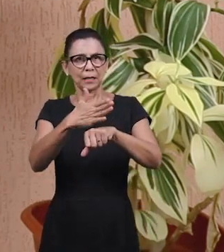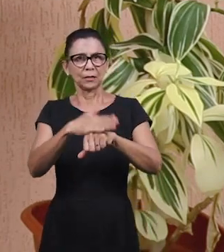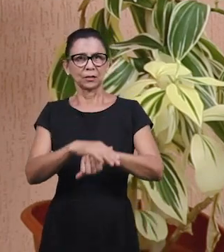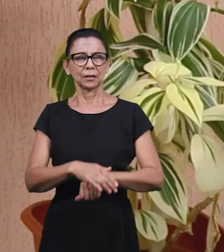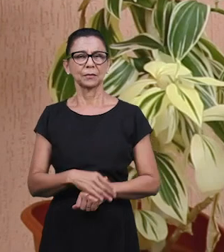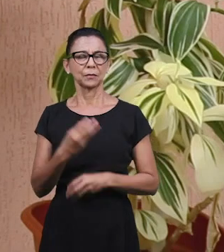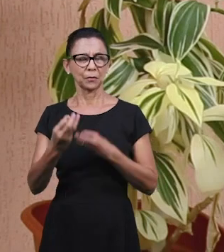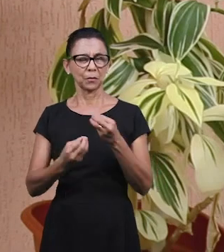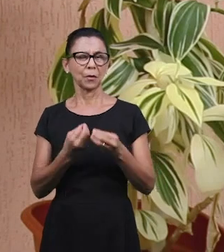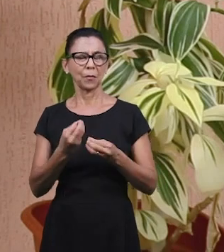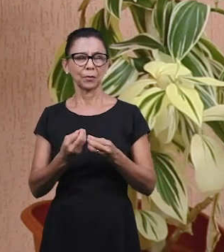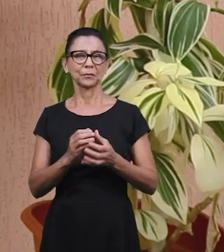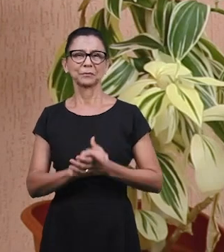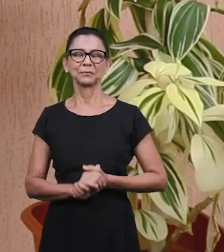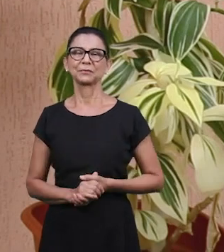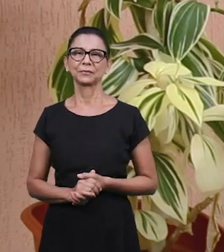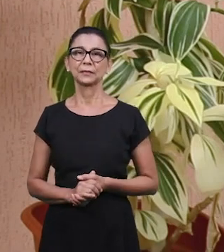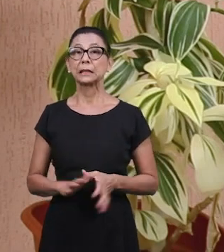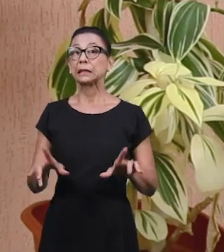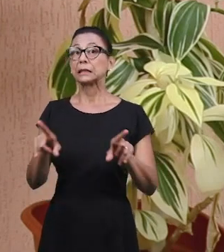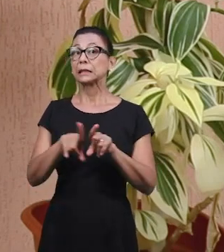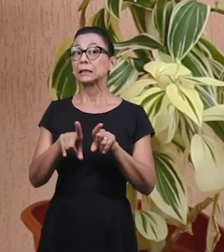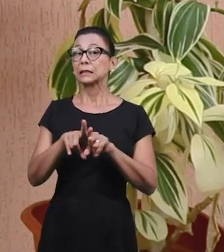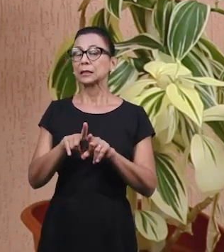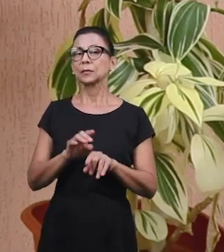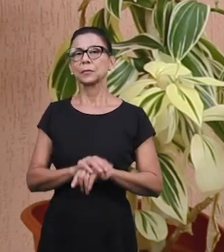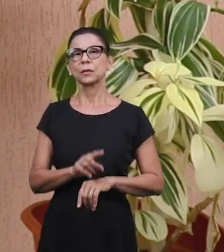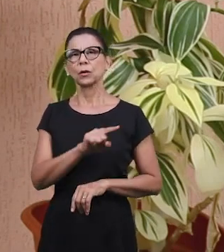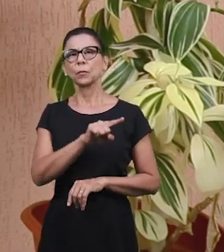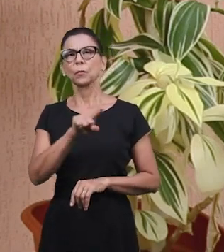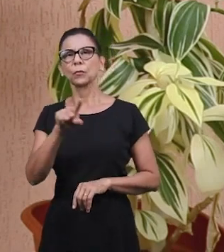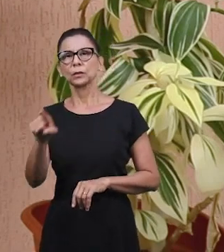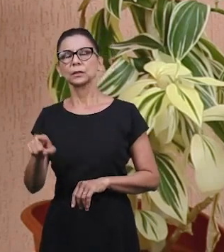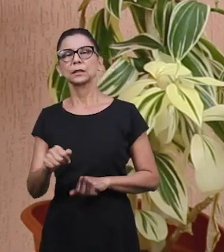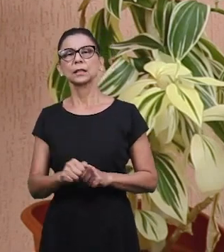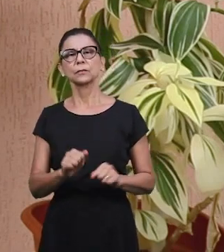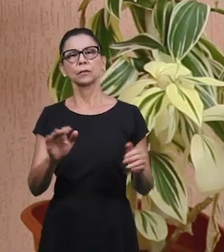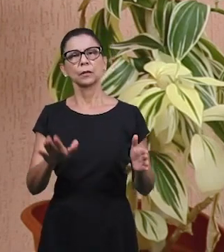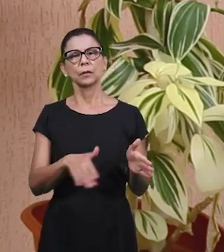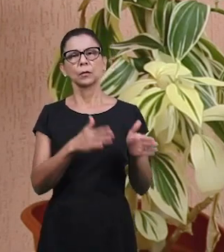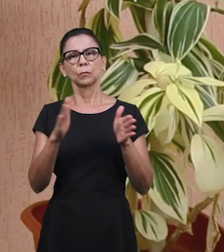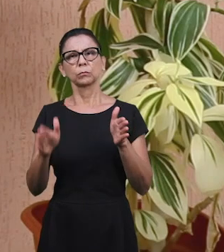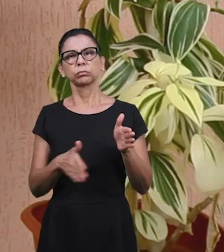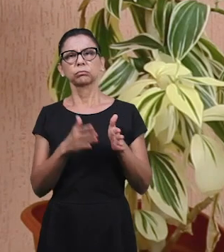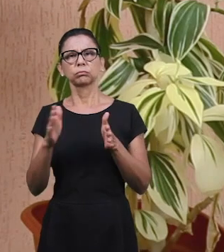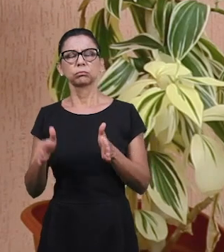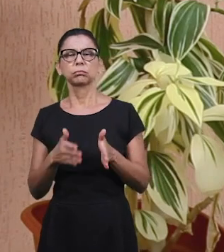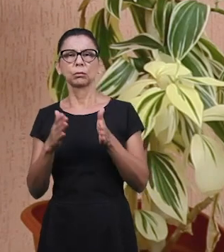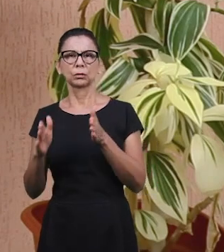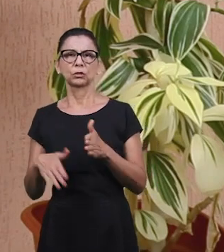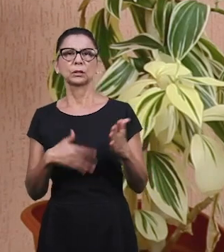comment mettre ça. Nous avons déjà vu, vous allez travailler la routine de l'étude. Très